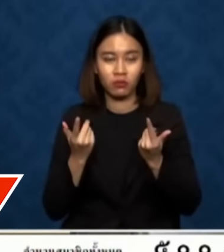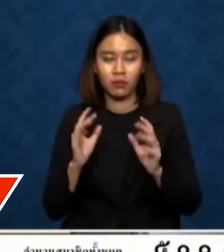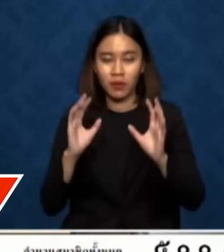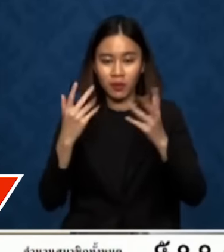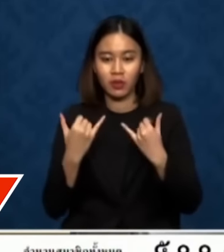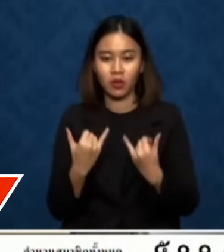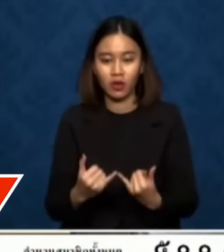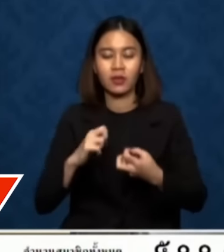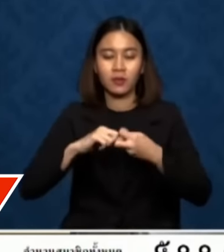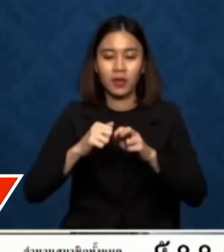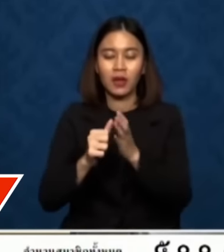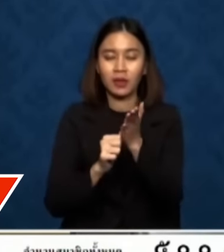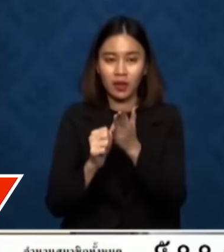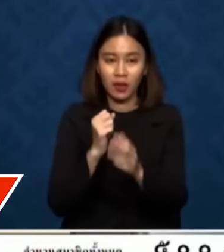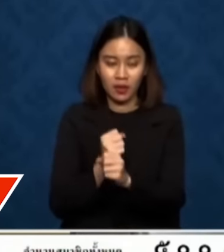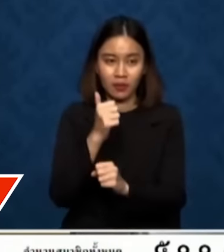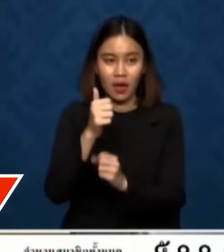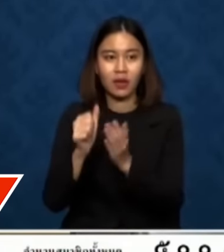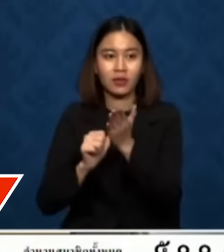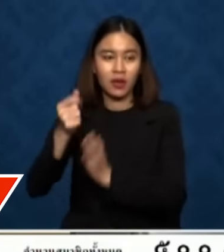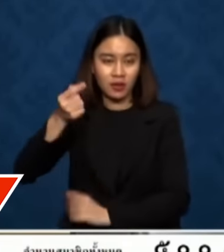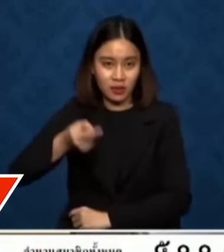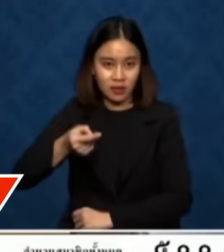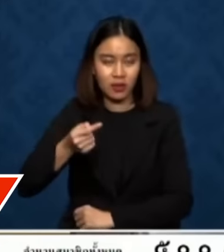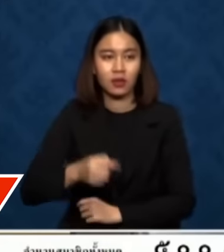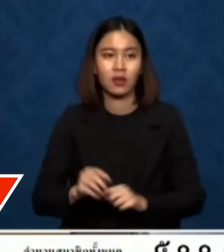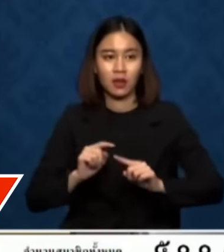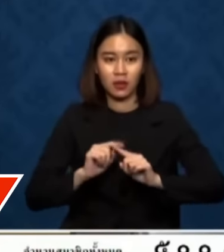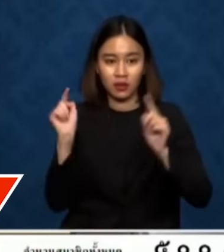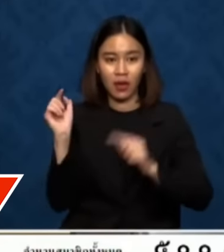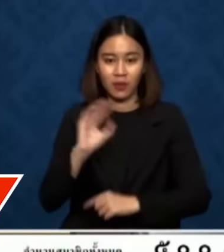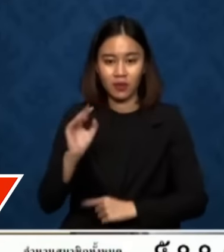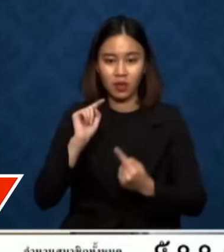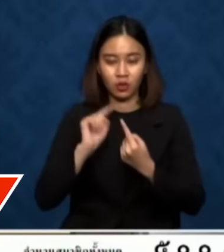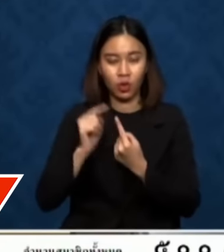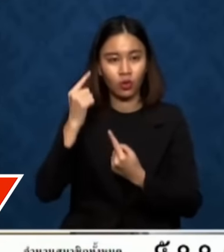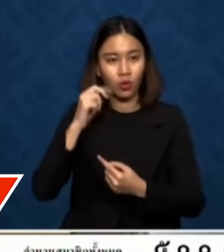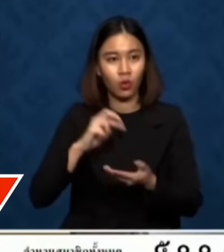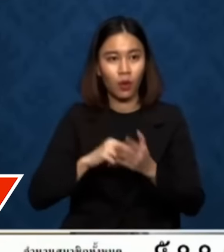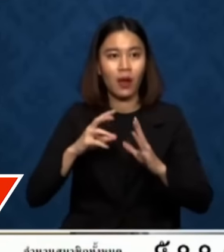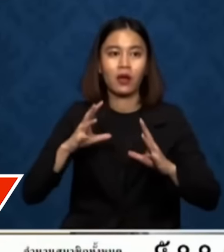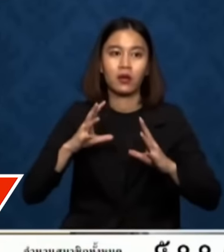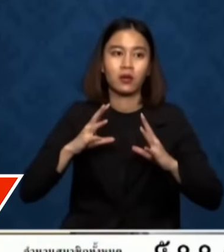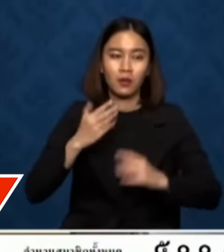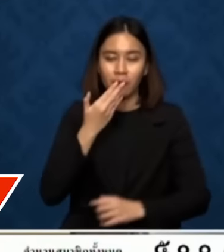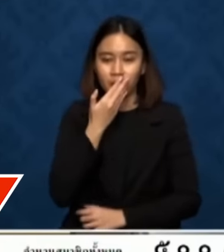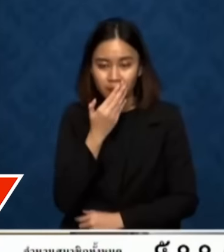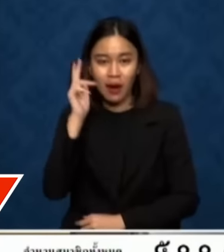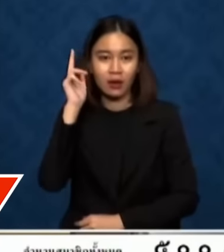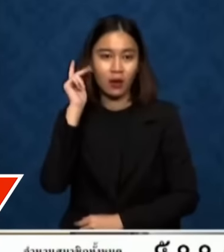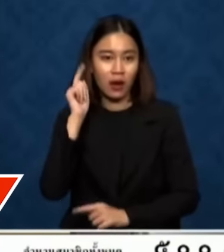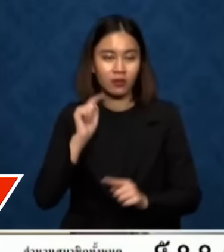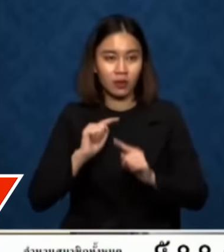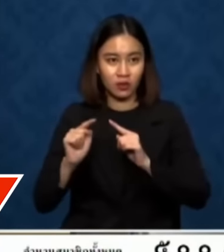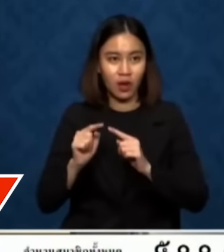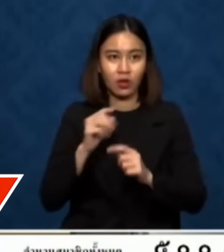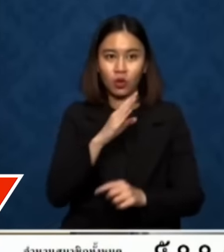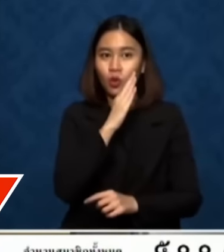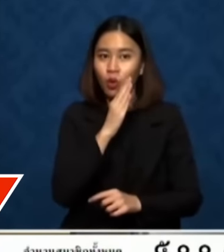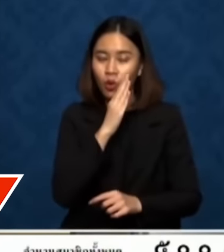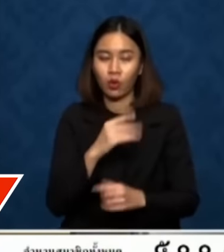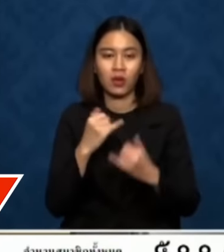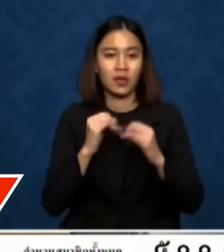ทย์นี้มันแก้ได้ค่ะและแก้ได้จริงๆแต่ต้องไม่ใช่การปัดความจริงและปิดปากสื่อมวลชนและปั้นน้ำเป็นตัวแ